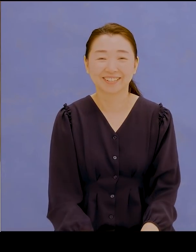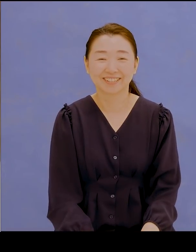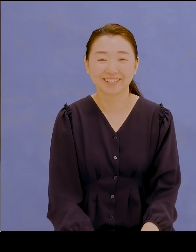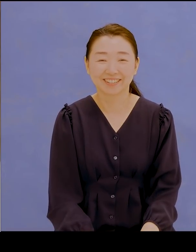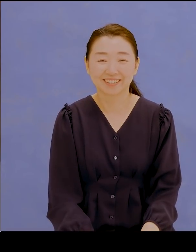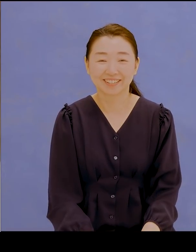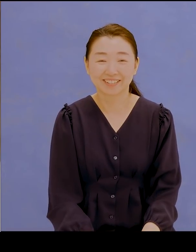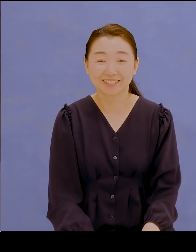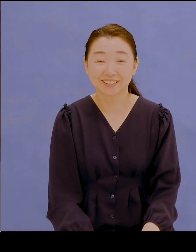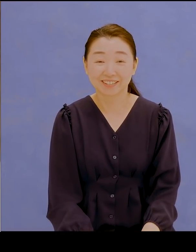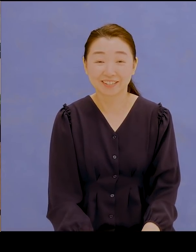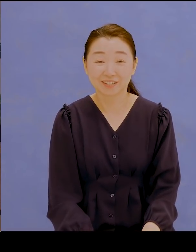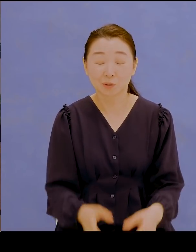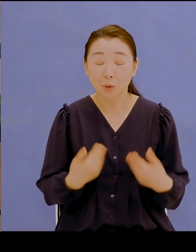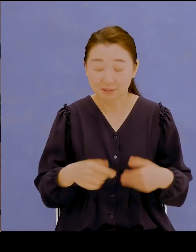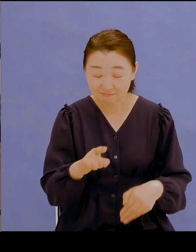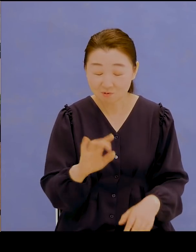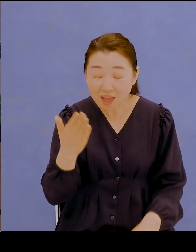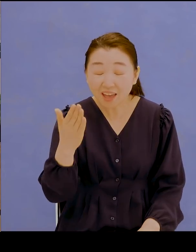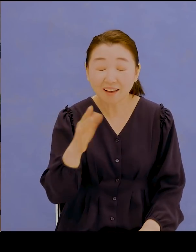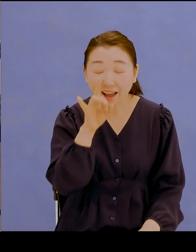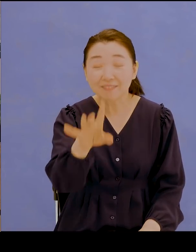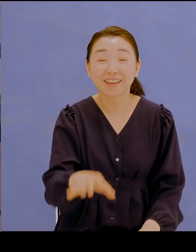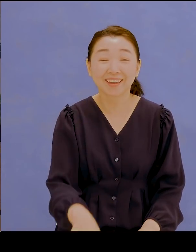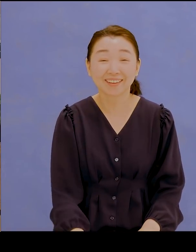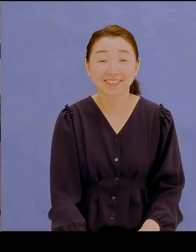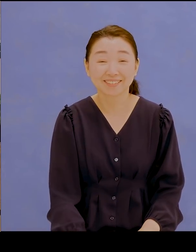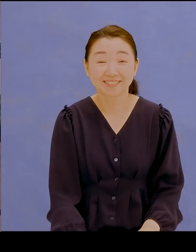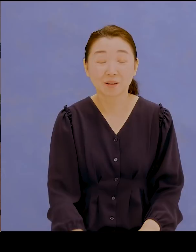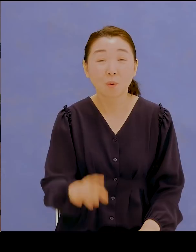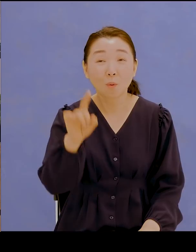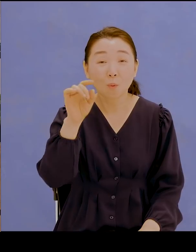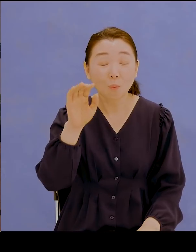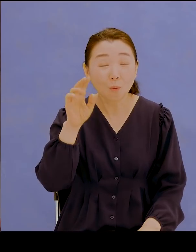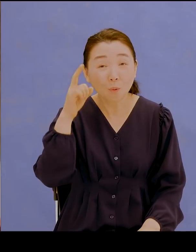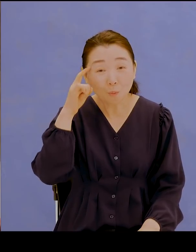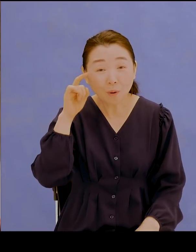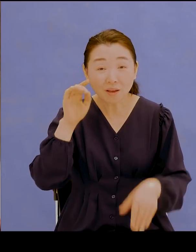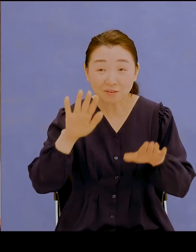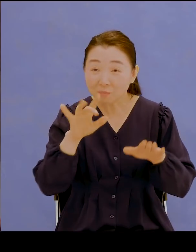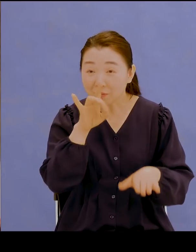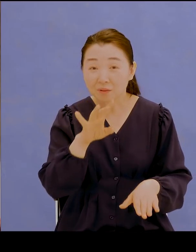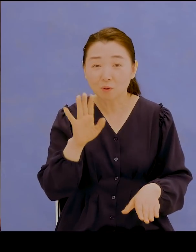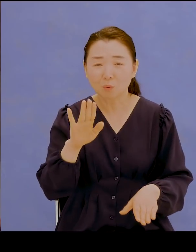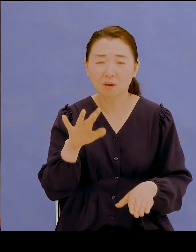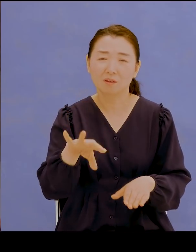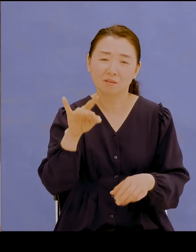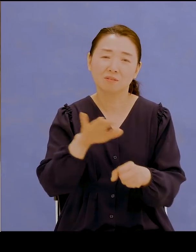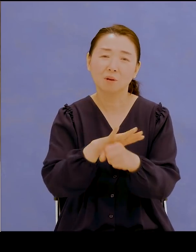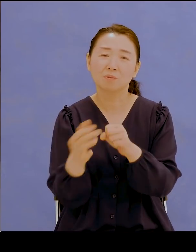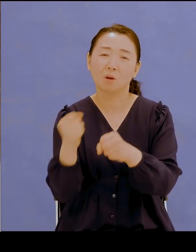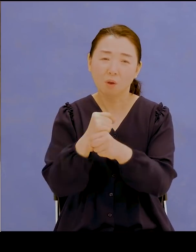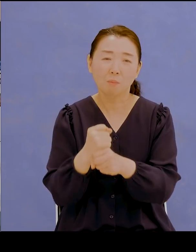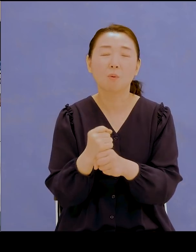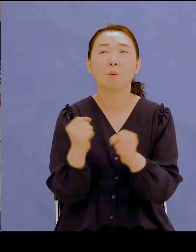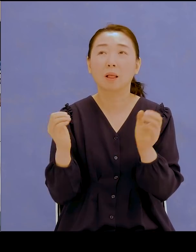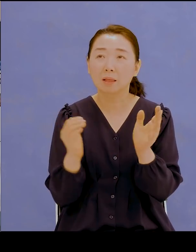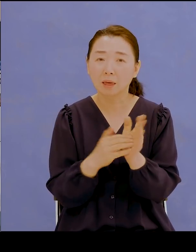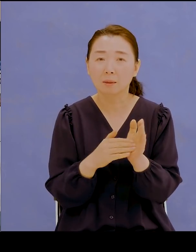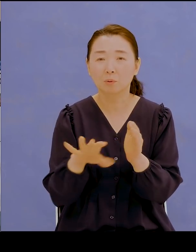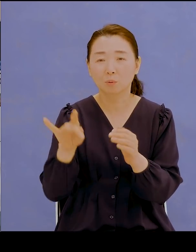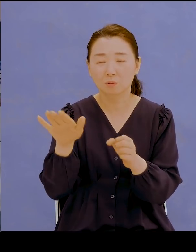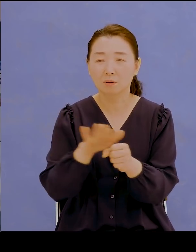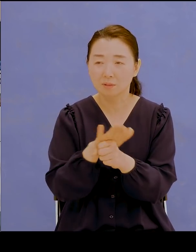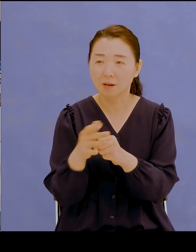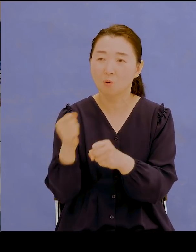그게 될 줄 압니까? 그게 왜 잠깐 왜안 돼요? 왜냐면 첫사랑을 회복한다는 게 예. 보통은 첫사랑을 회복하게